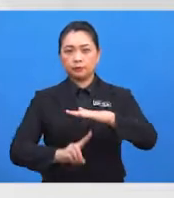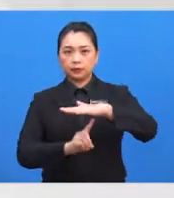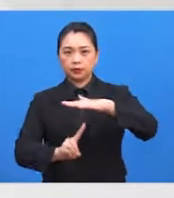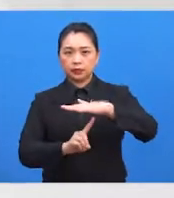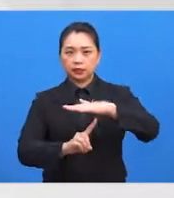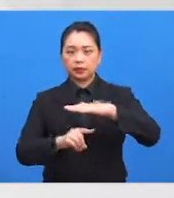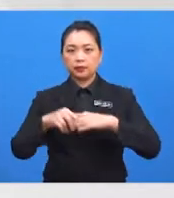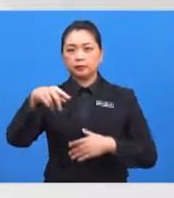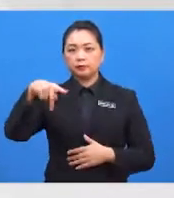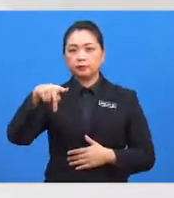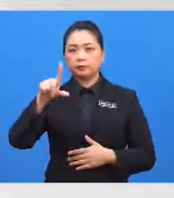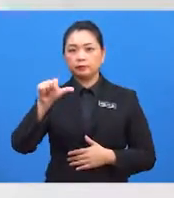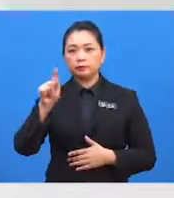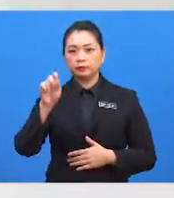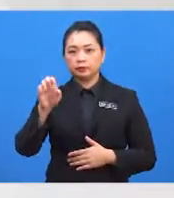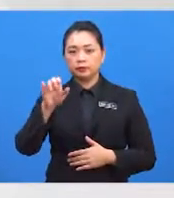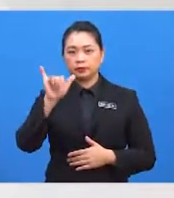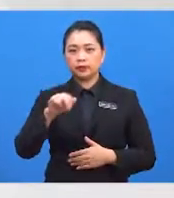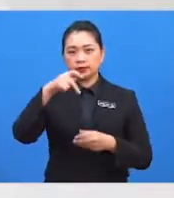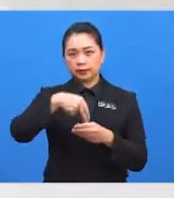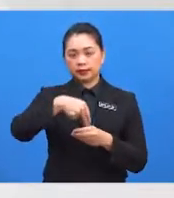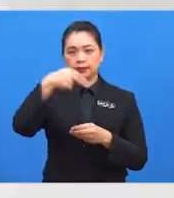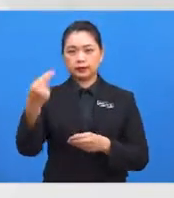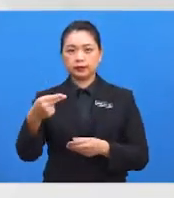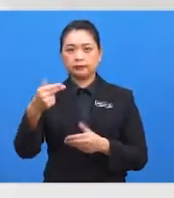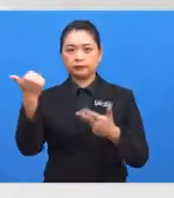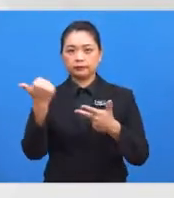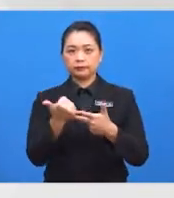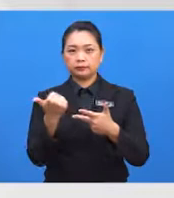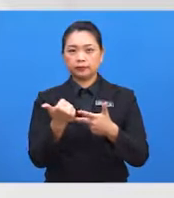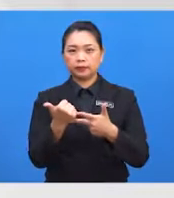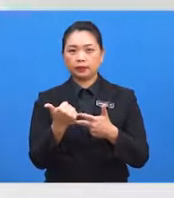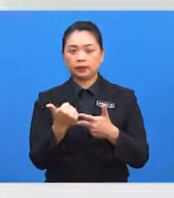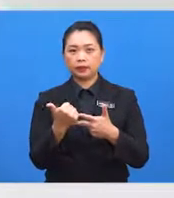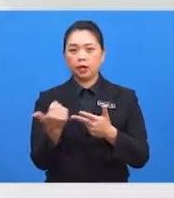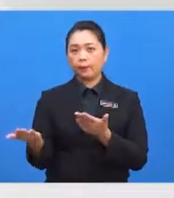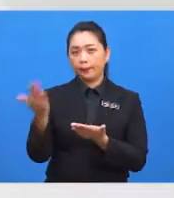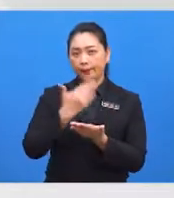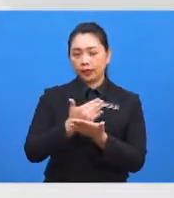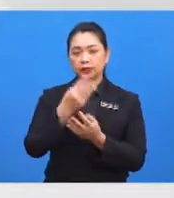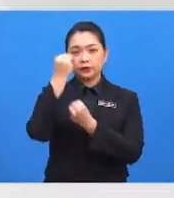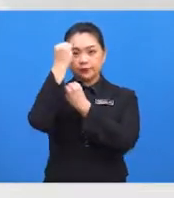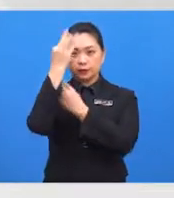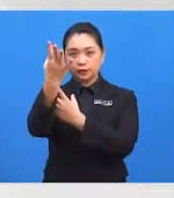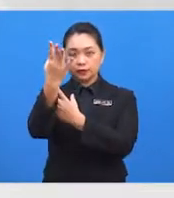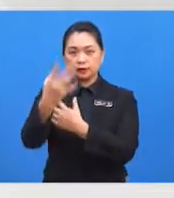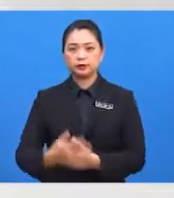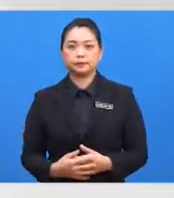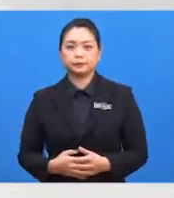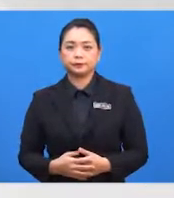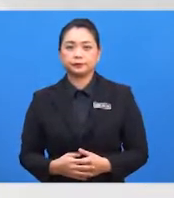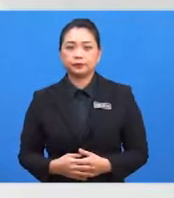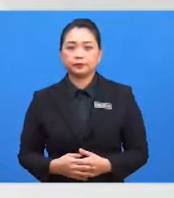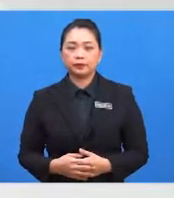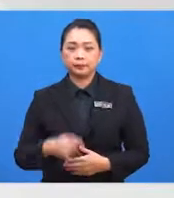berdasarkan plate-plate yang terhasil. Yang ketiga adalah page information, di mana